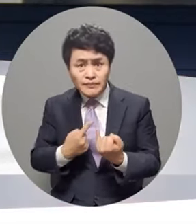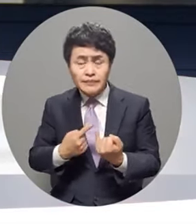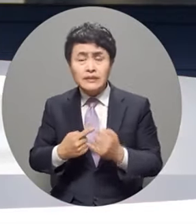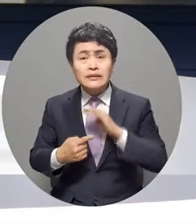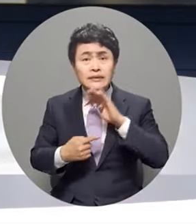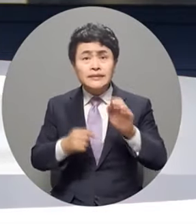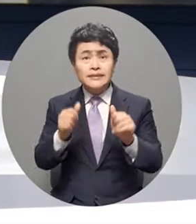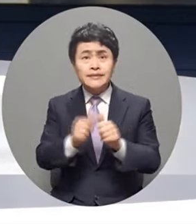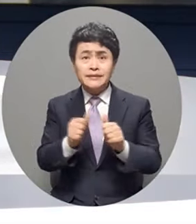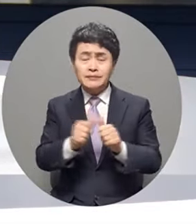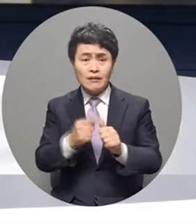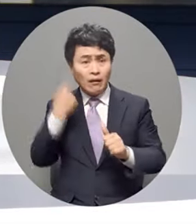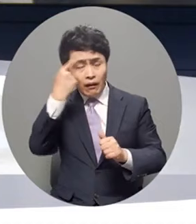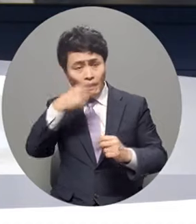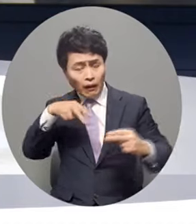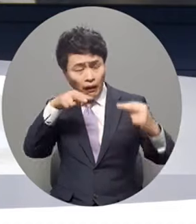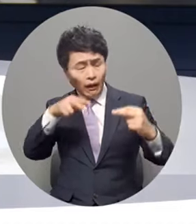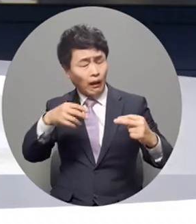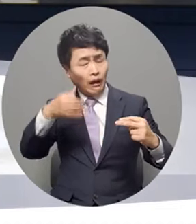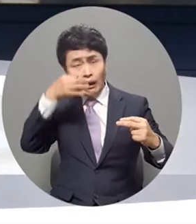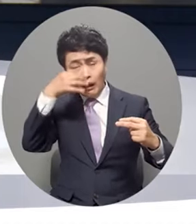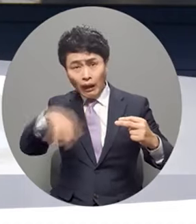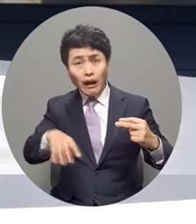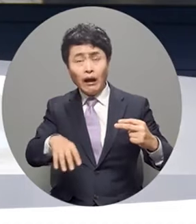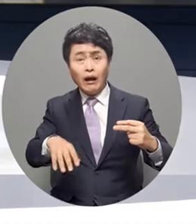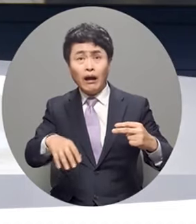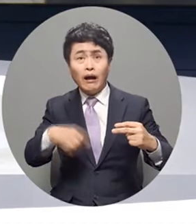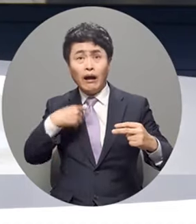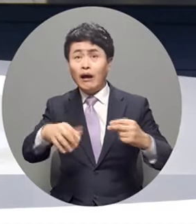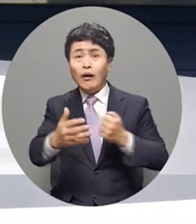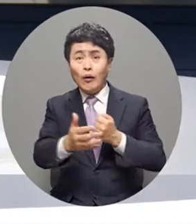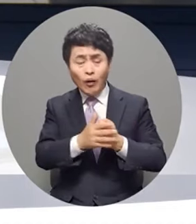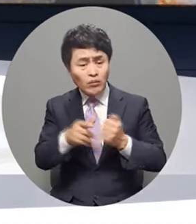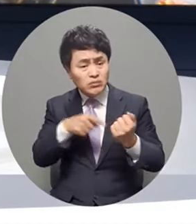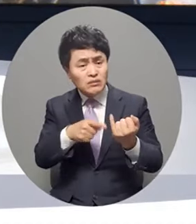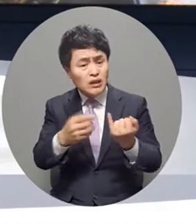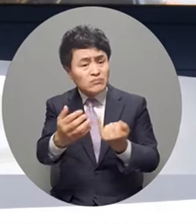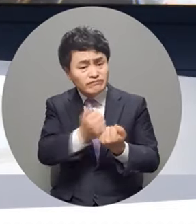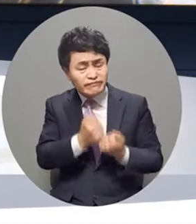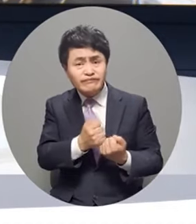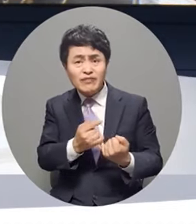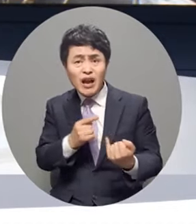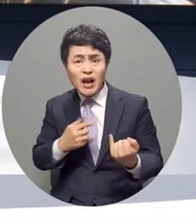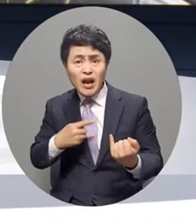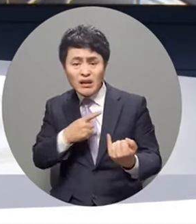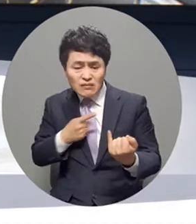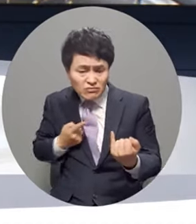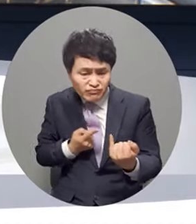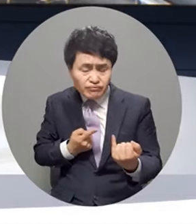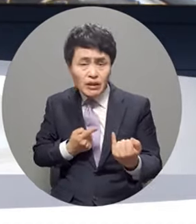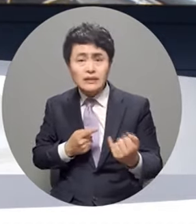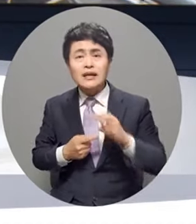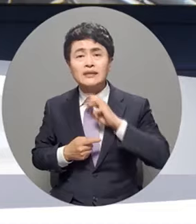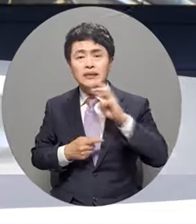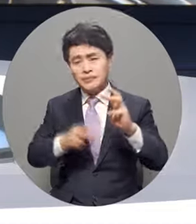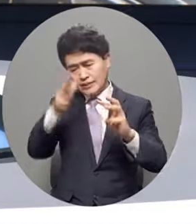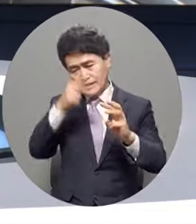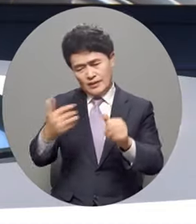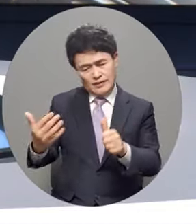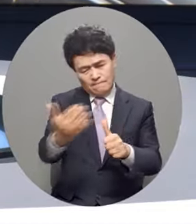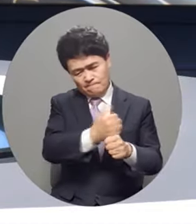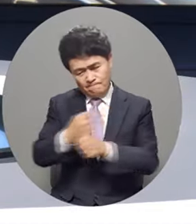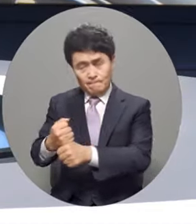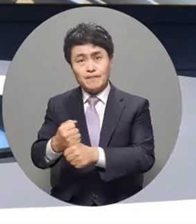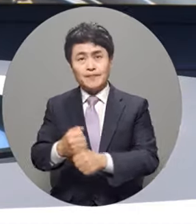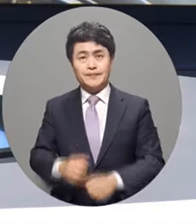남성이 일면식도 없는 여성을 붙잡고 흉기로 위협한 건데 30분 만에 경찰에 붙잡혔습니다 류현준